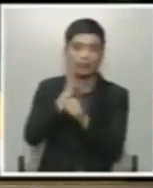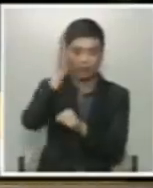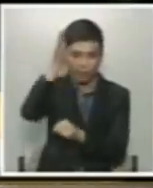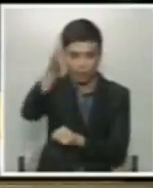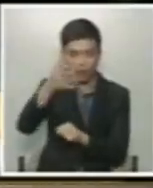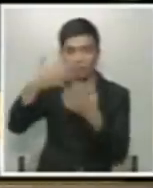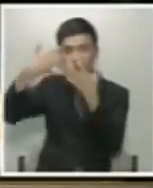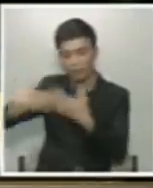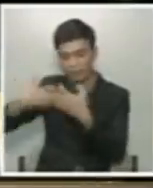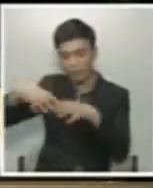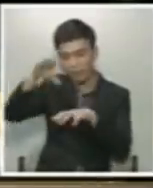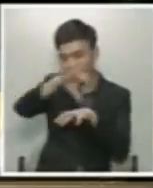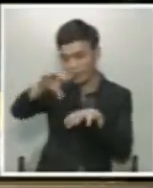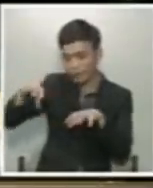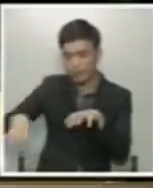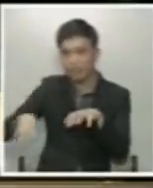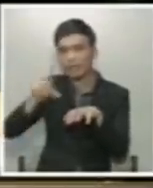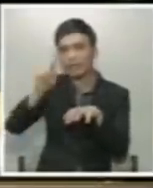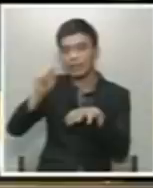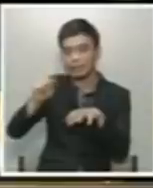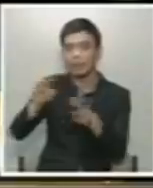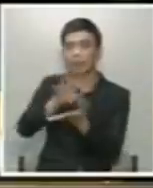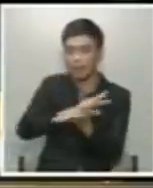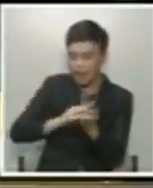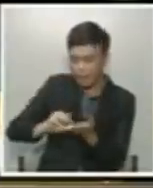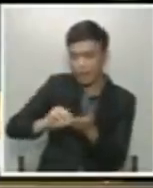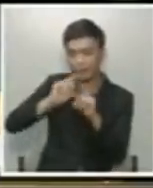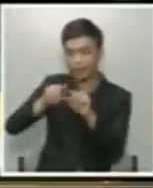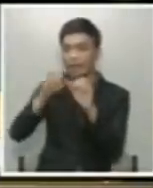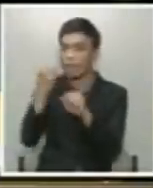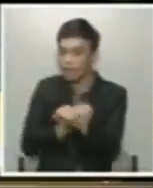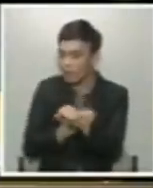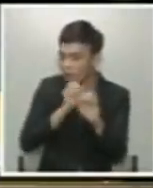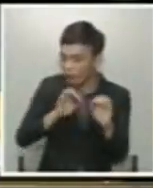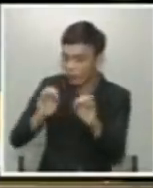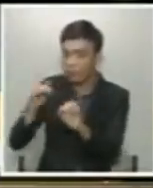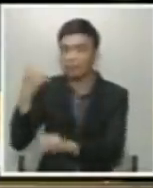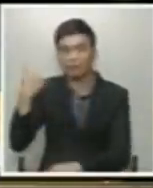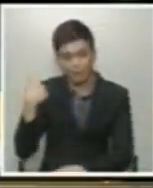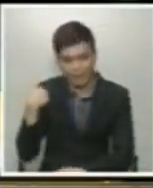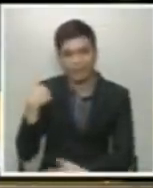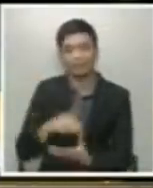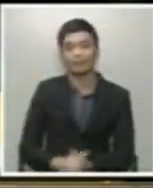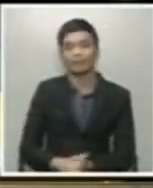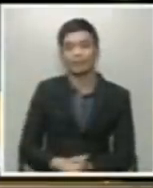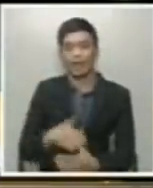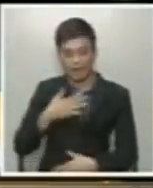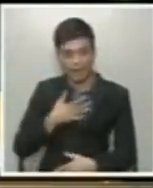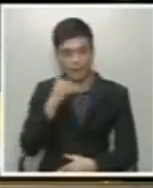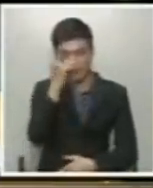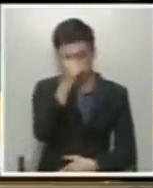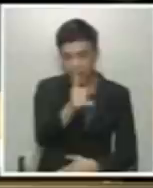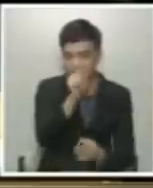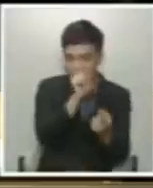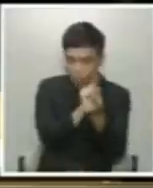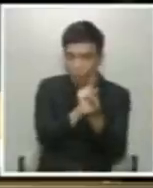20แห่งจัดมหาวิทยาลัยจัดโรงเรียนเพื่อจัดงานนี้กับผมก็กำลังพยายามไปพบกับเขาอาทิตย์